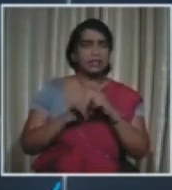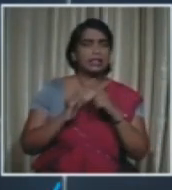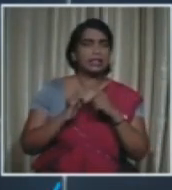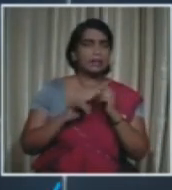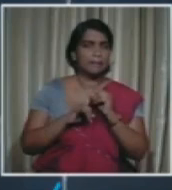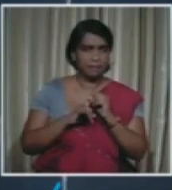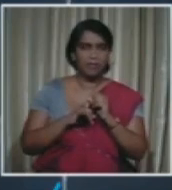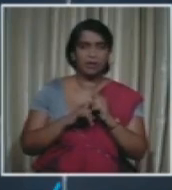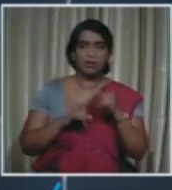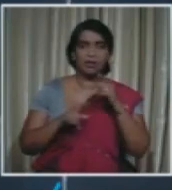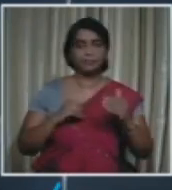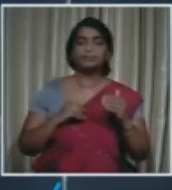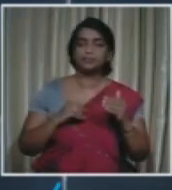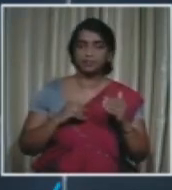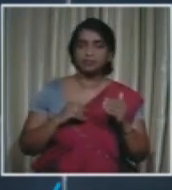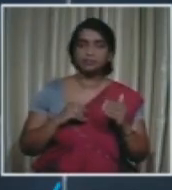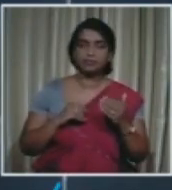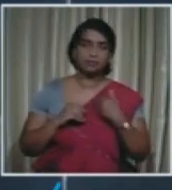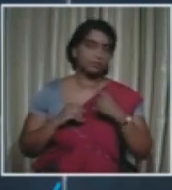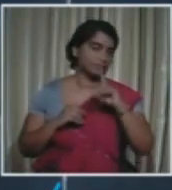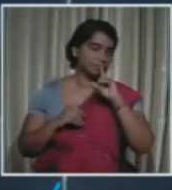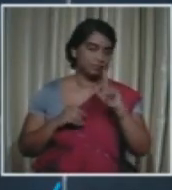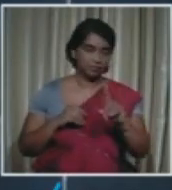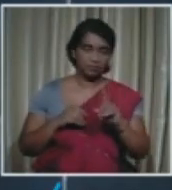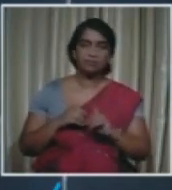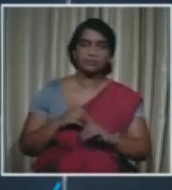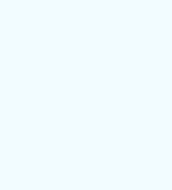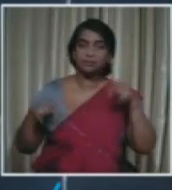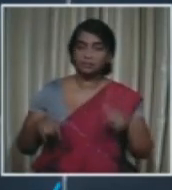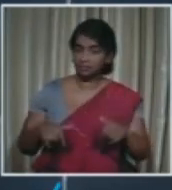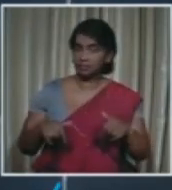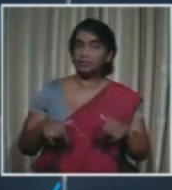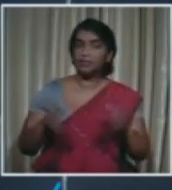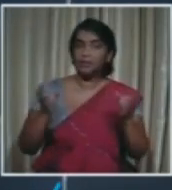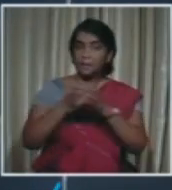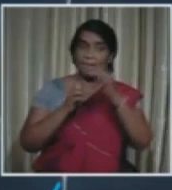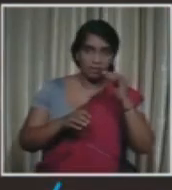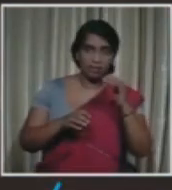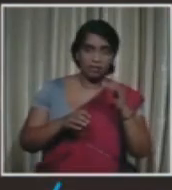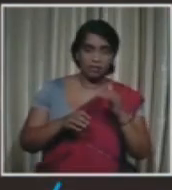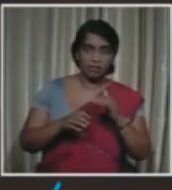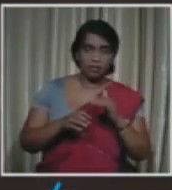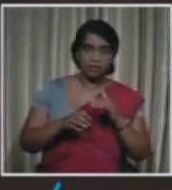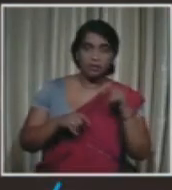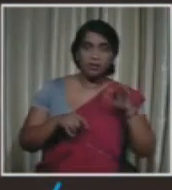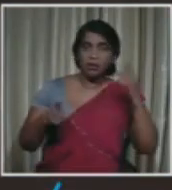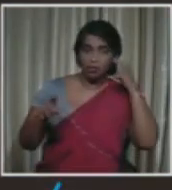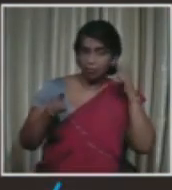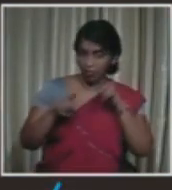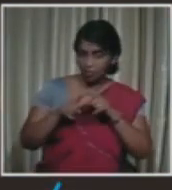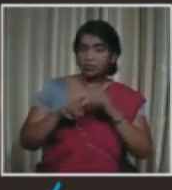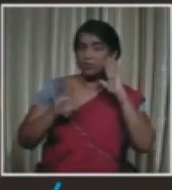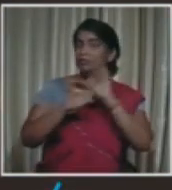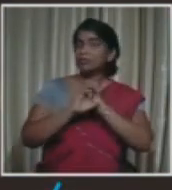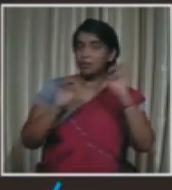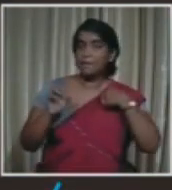ආධාරකරුවෙක්. ඉනිතියන්ට යන්නේ කොහොම හරි මගේ ඉල්ලීමක් තියෙන්නේ කතානායකතුමා දැන් පක්ෂ නායකින් කැඳවන්න කියලා. මේ සම්බන්ධව ප්‍රකාශ